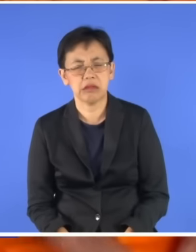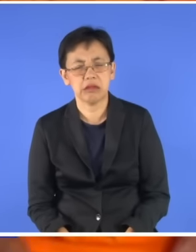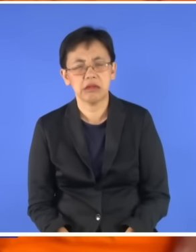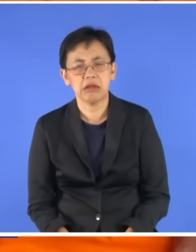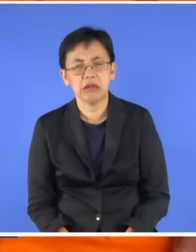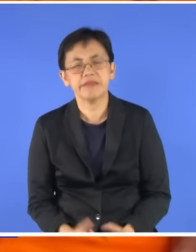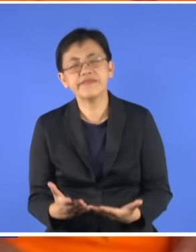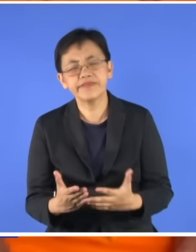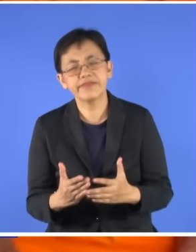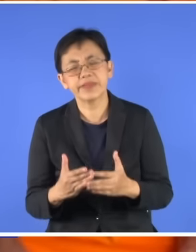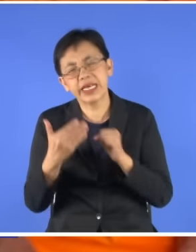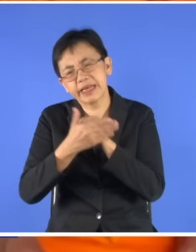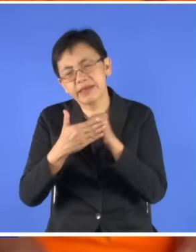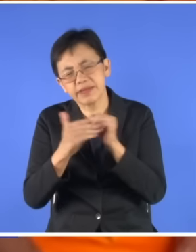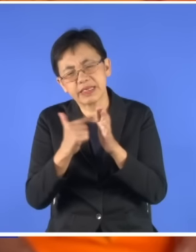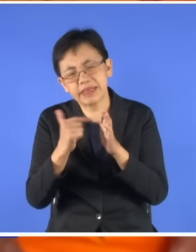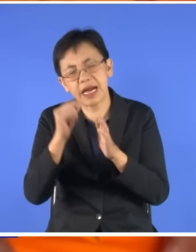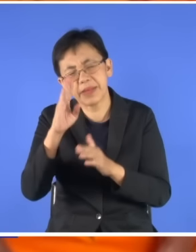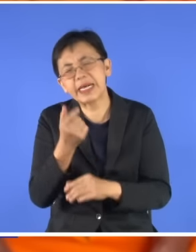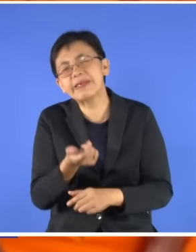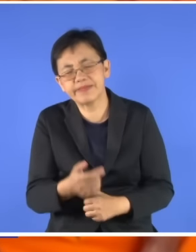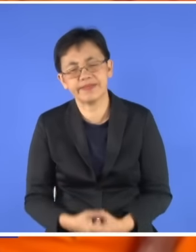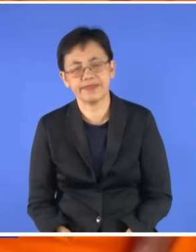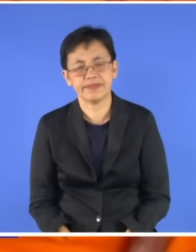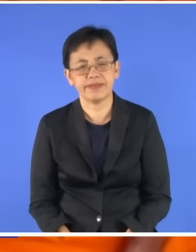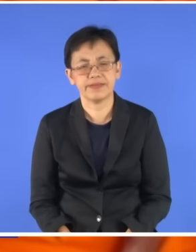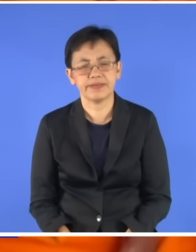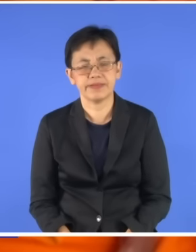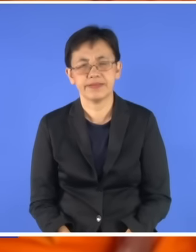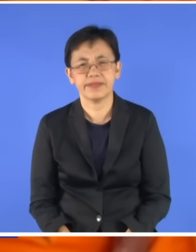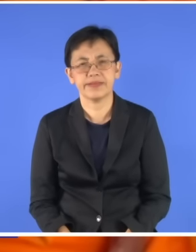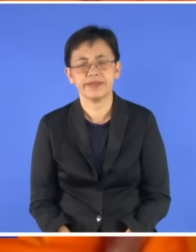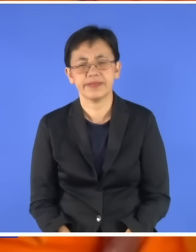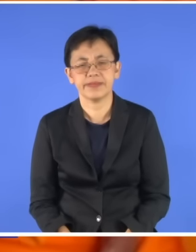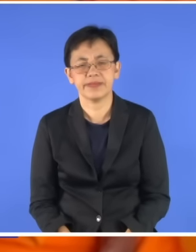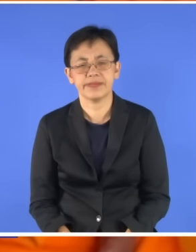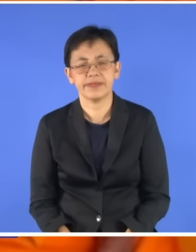าใกล้เครียด ไปพวกผมยังไม่ใช่เท่าไหร่เครียด